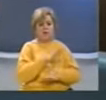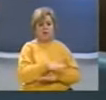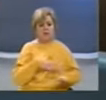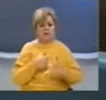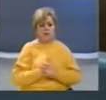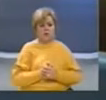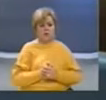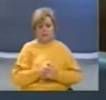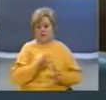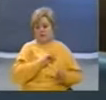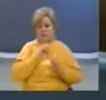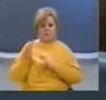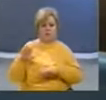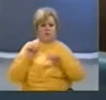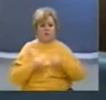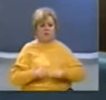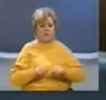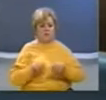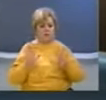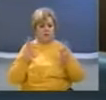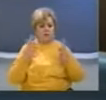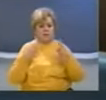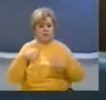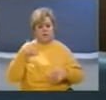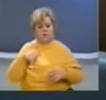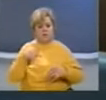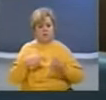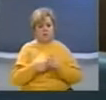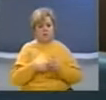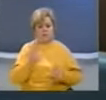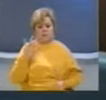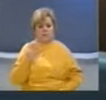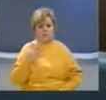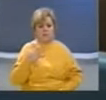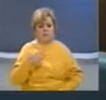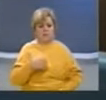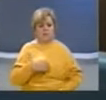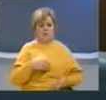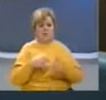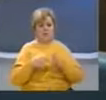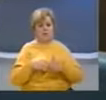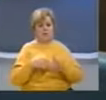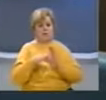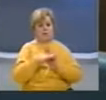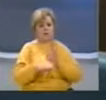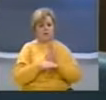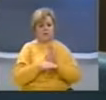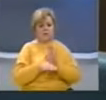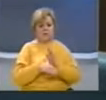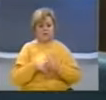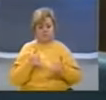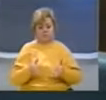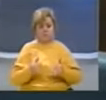është tërheq nga qeveria me 19 janar të vitit 2015 dhe kolona tjetër ligjin tani që e kemi në